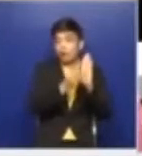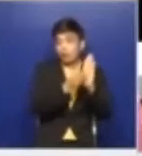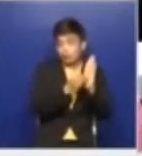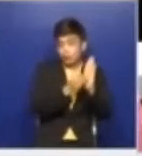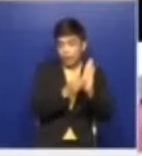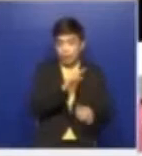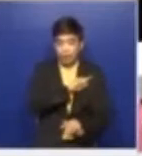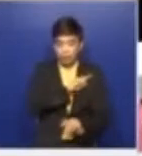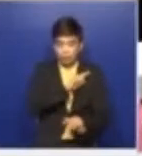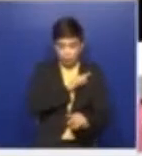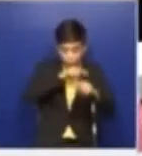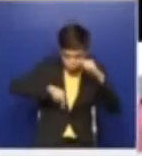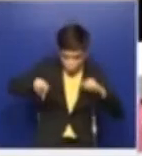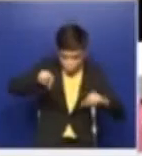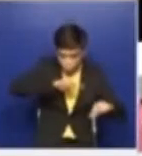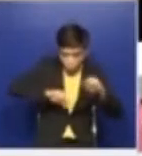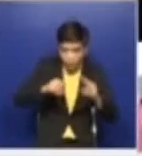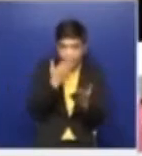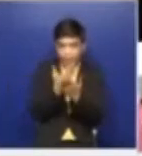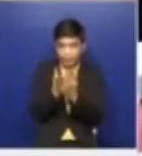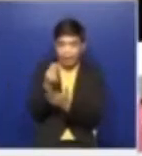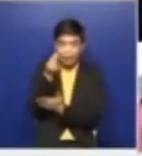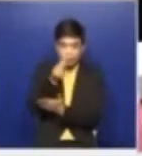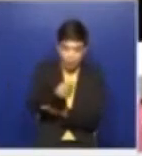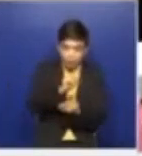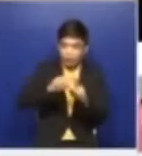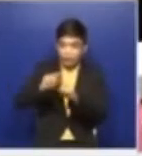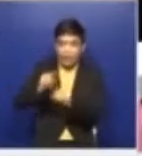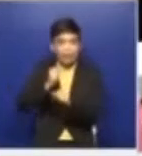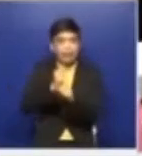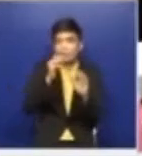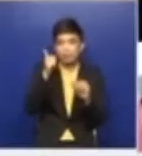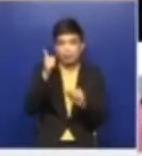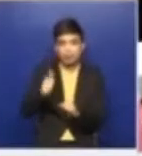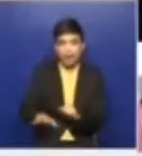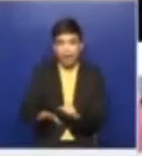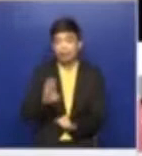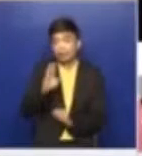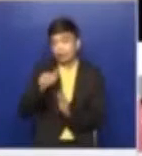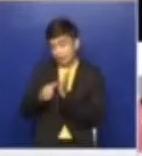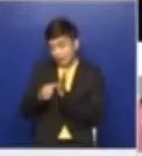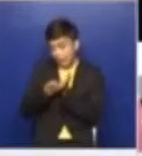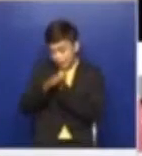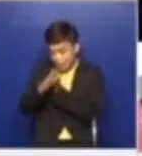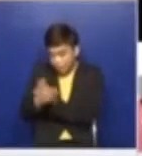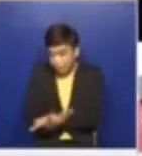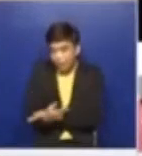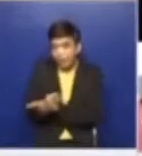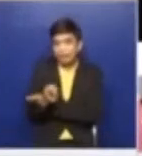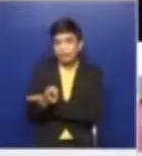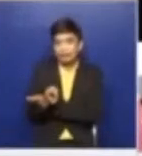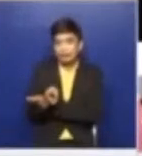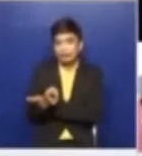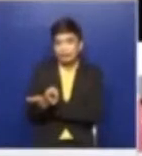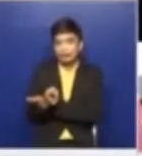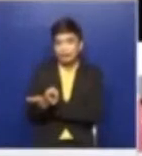ผู้มีส่วนรับผิดชอบในเรื่องของค่าใช้จ่ายส่วนของการดำเนินการปรับปรุงเพราะเกิดจากการที่กรุงเทพม